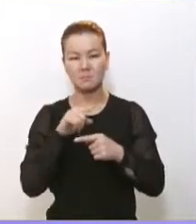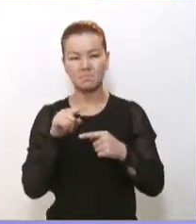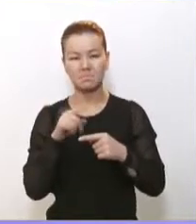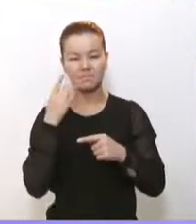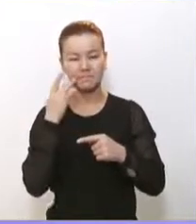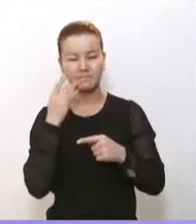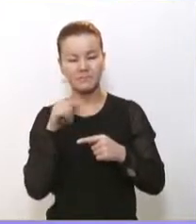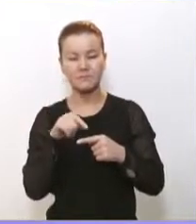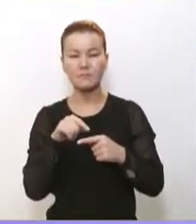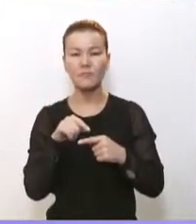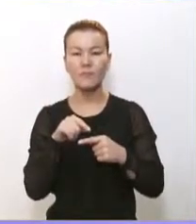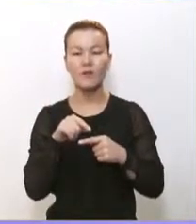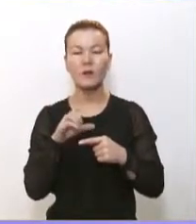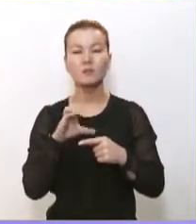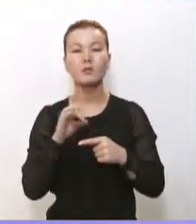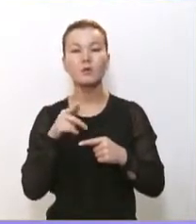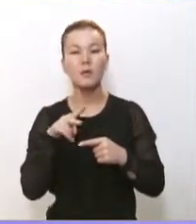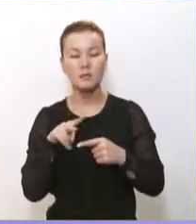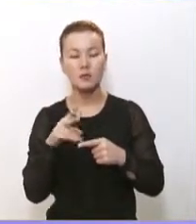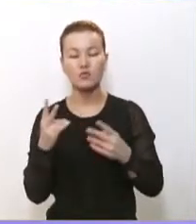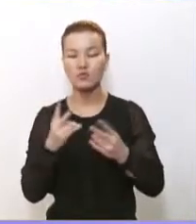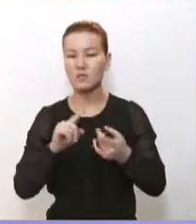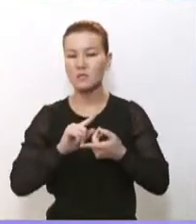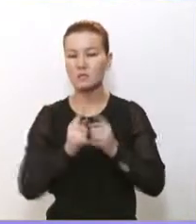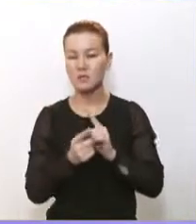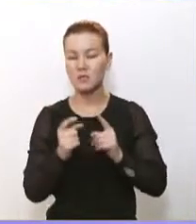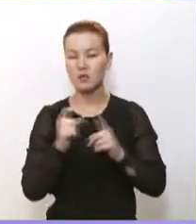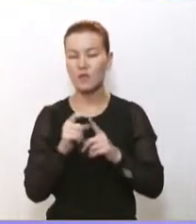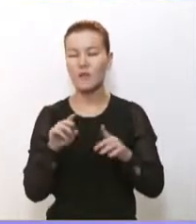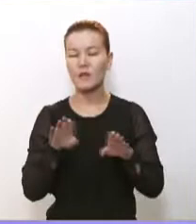сомнительную согласную, надо изменить слово